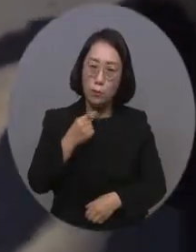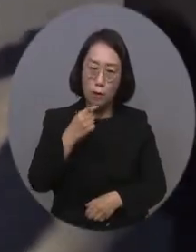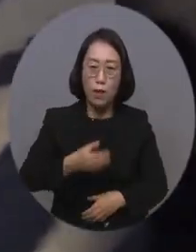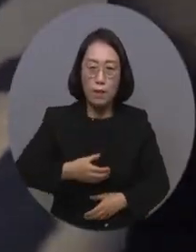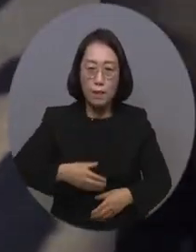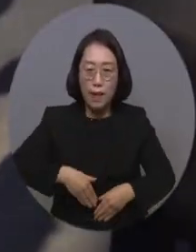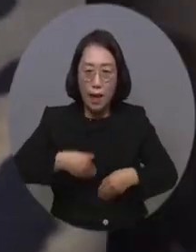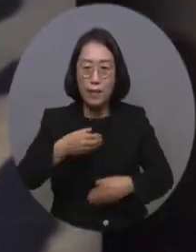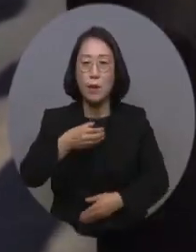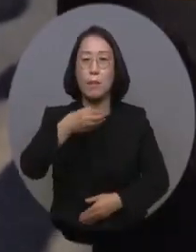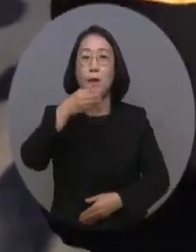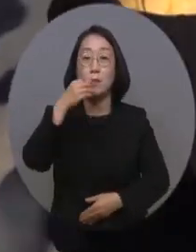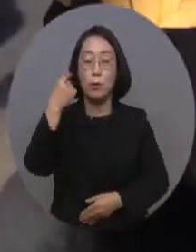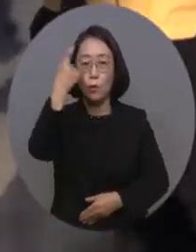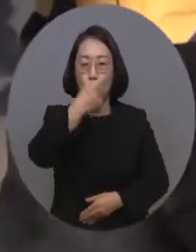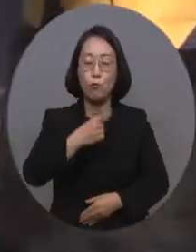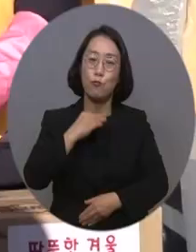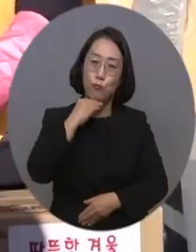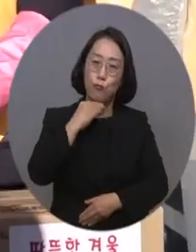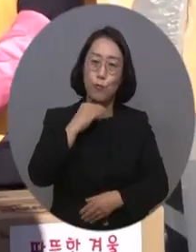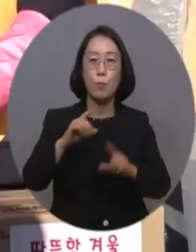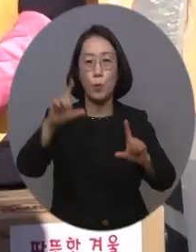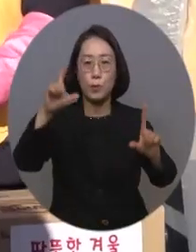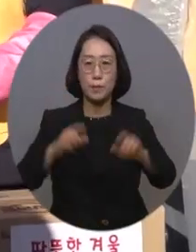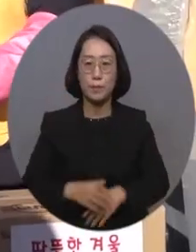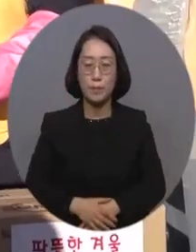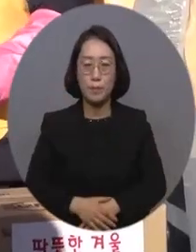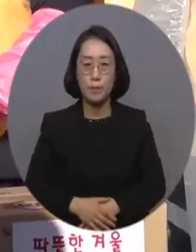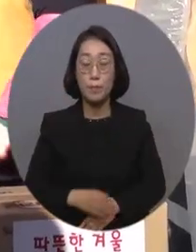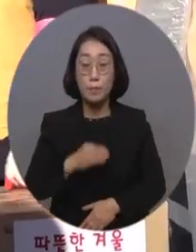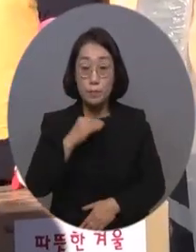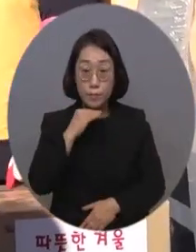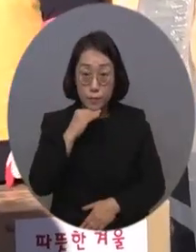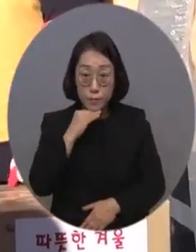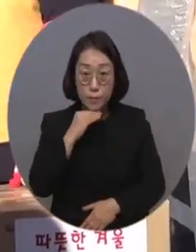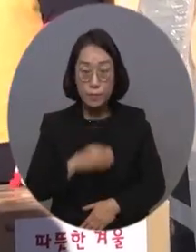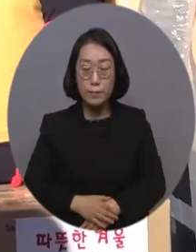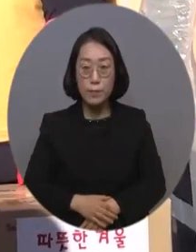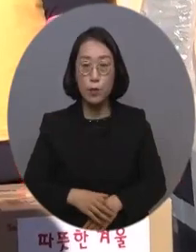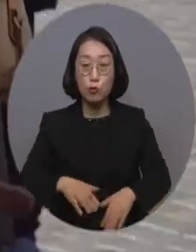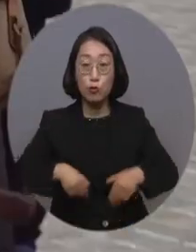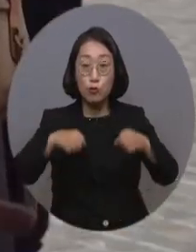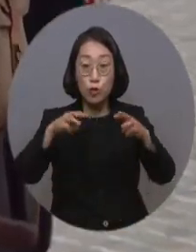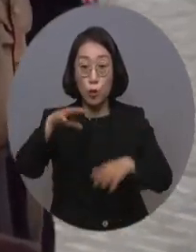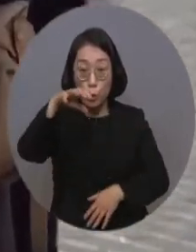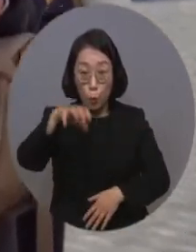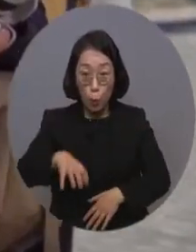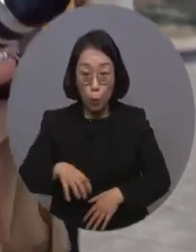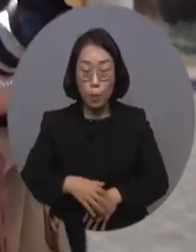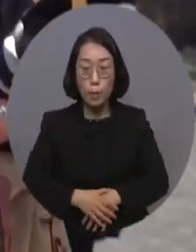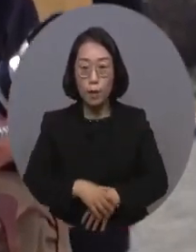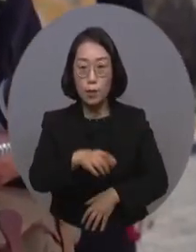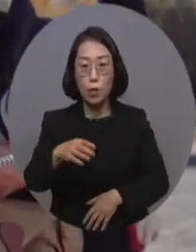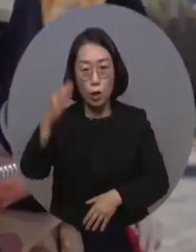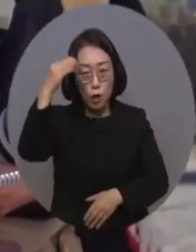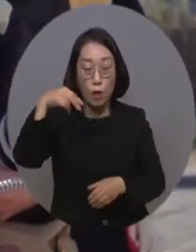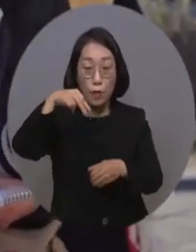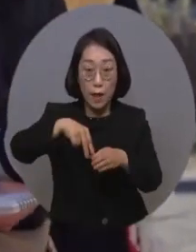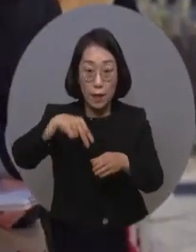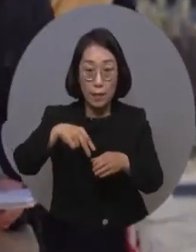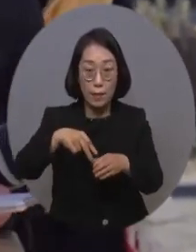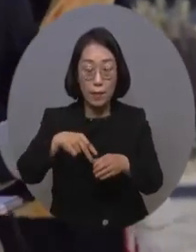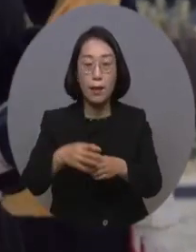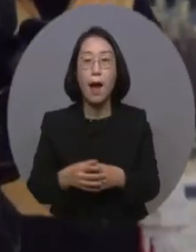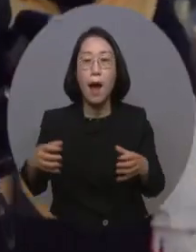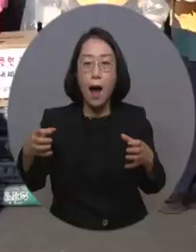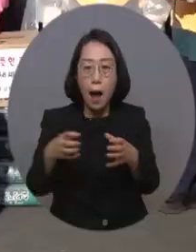시간을 기다리는 얼굴은 상기되어 있습니다. 2일 춘천시 소양동 일원에서 강원도 의회와 춘천시 연탄은행 밥상 공동체가 공동